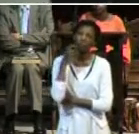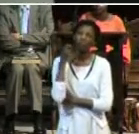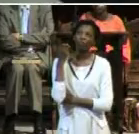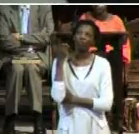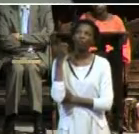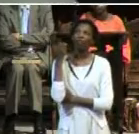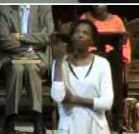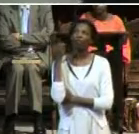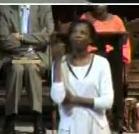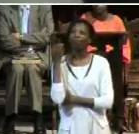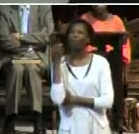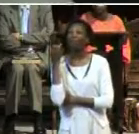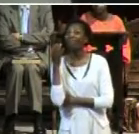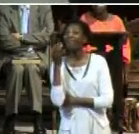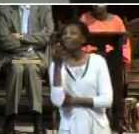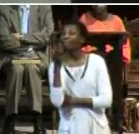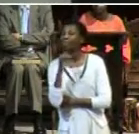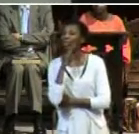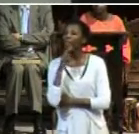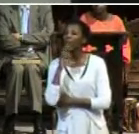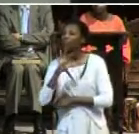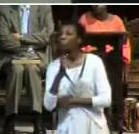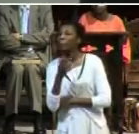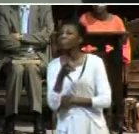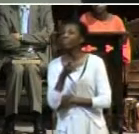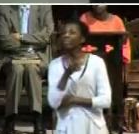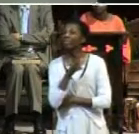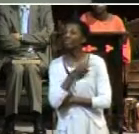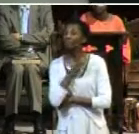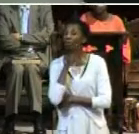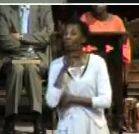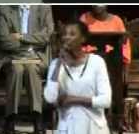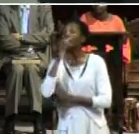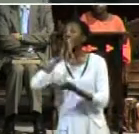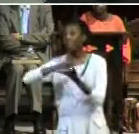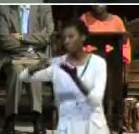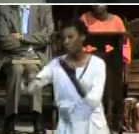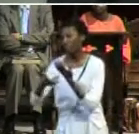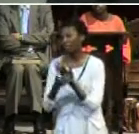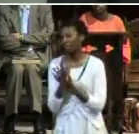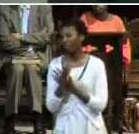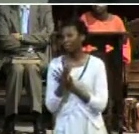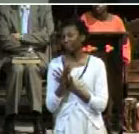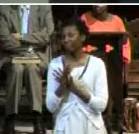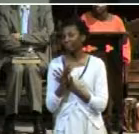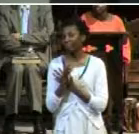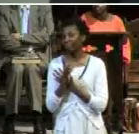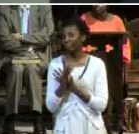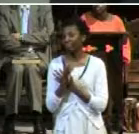Il y a un petit adjectif derrière qui change tout. Les pharisiens hypocrites!